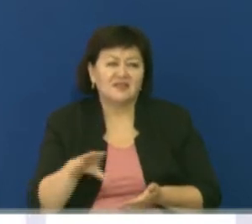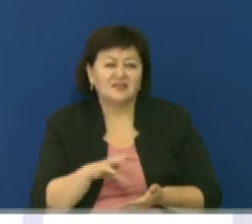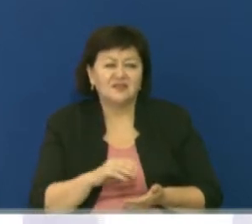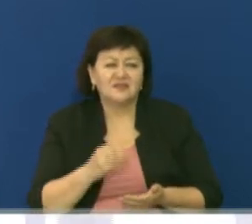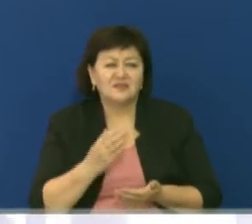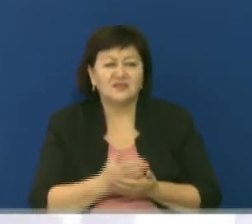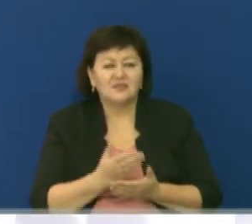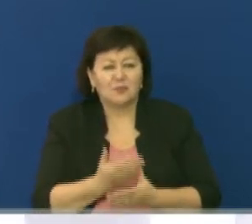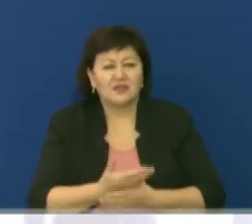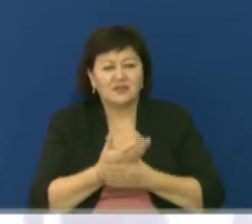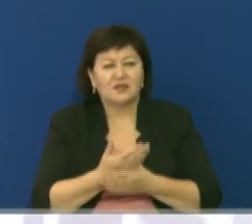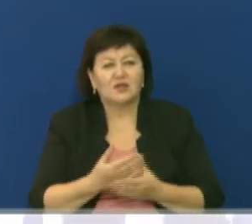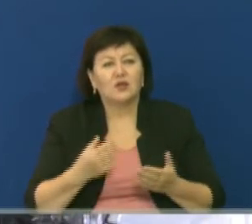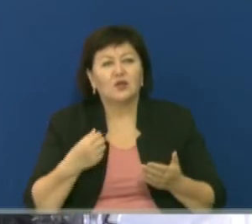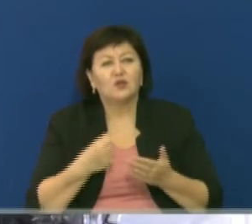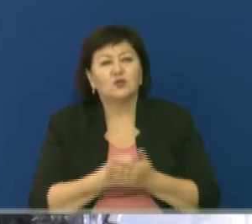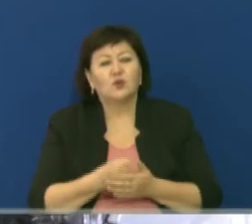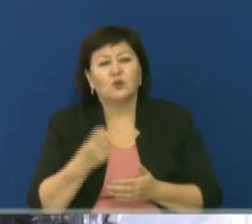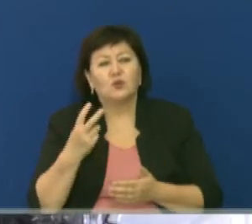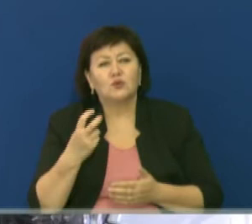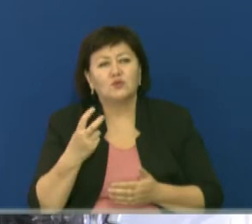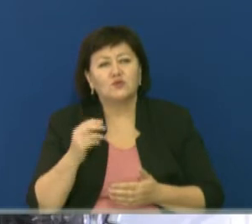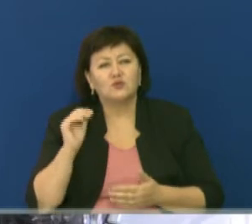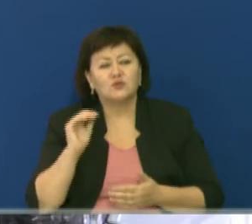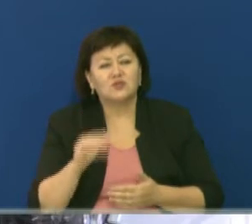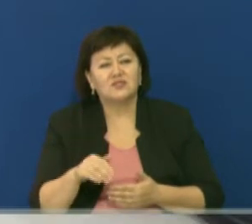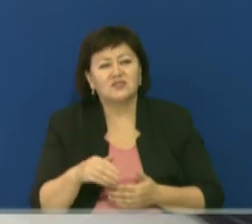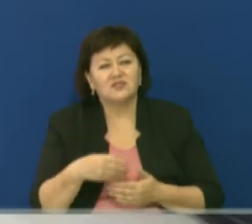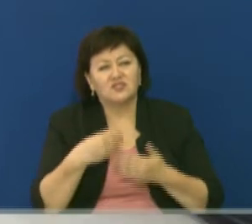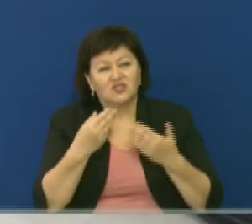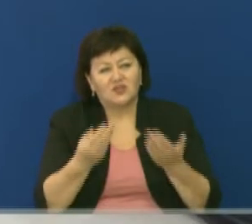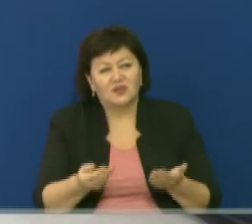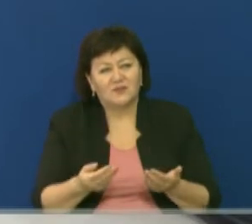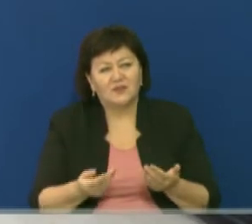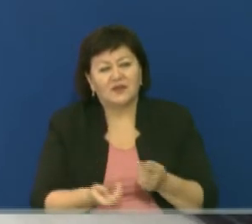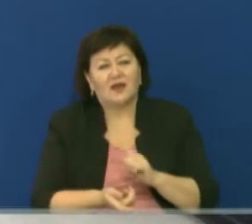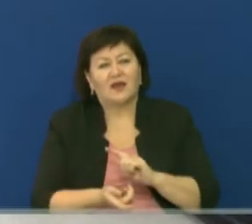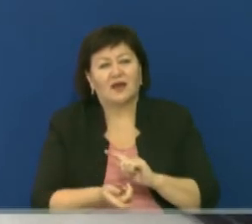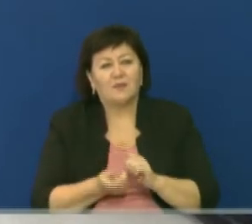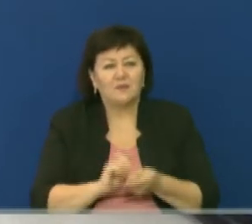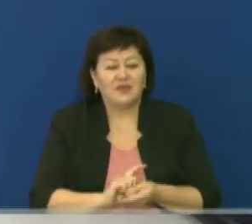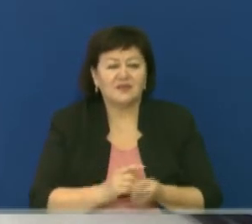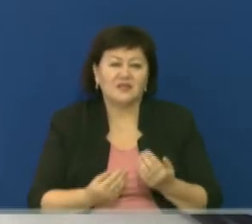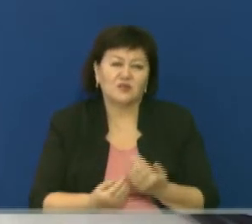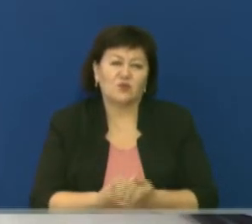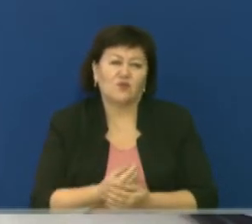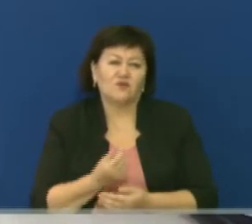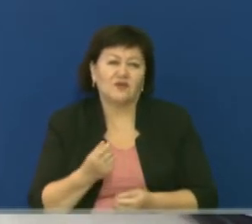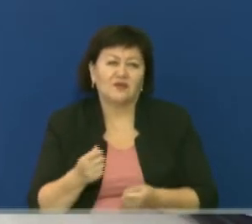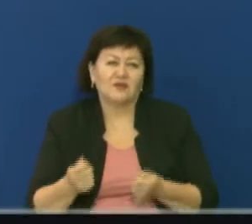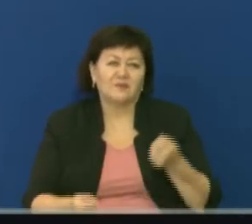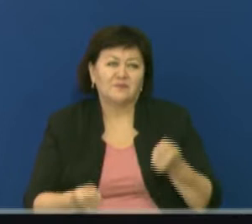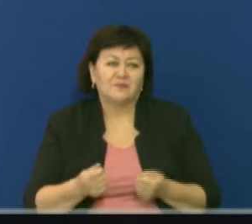трейд-ин поддержка до 200 тысяч тенге к стоимости вашего авто в обмен на новый Lada и специальные предложения в кредит